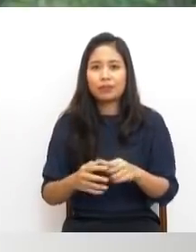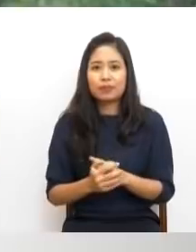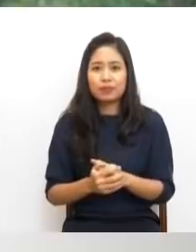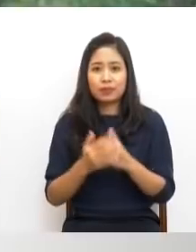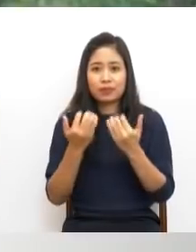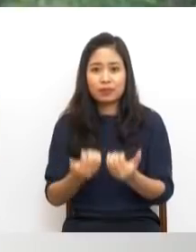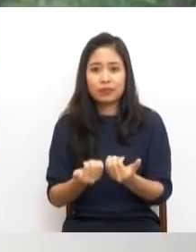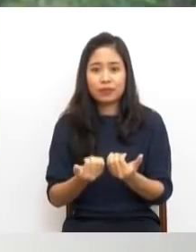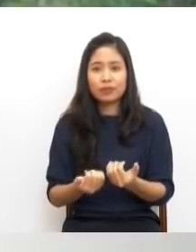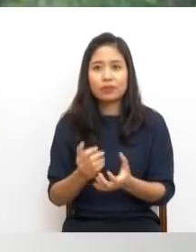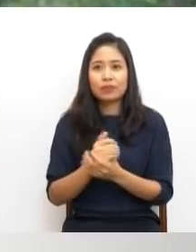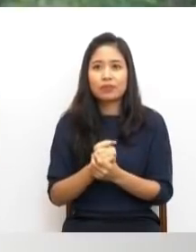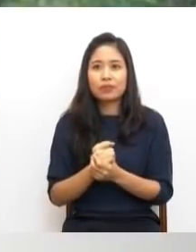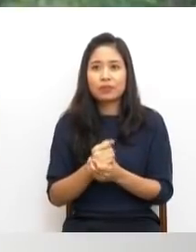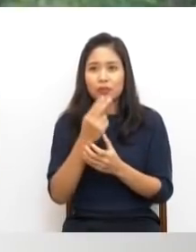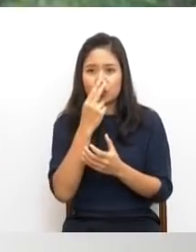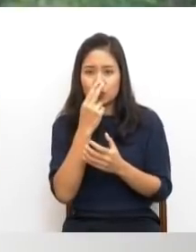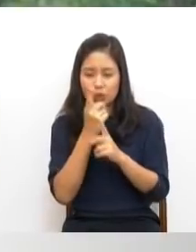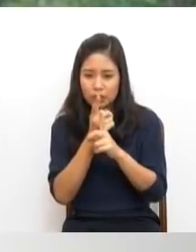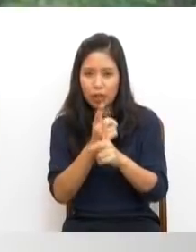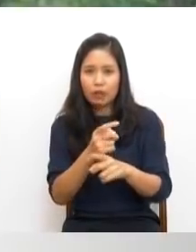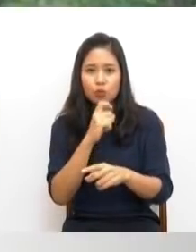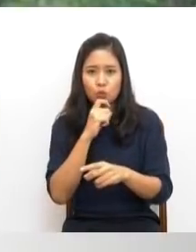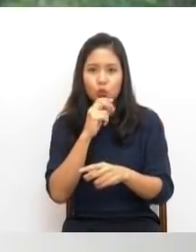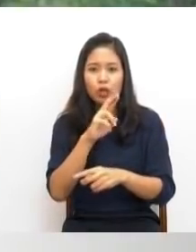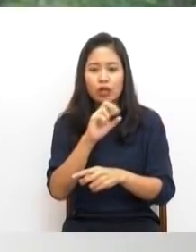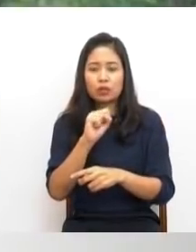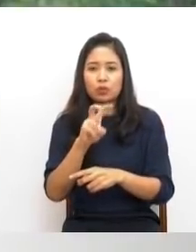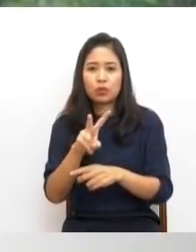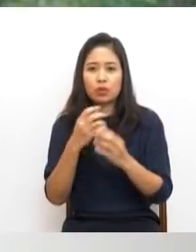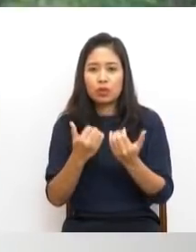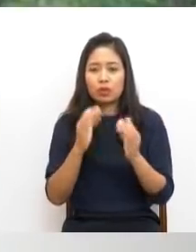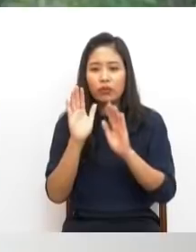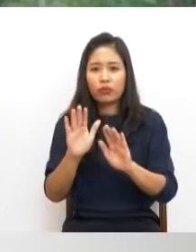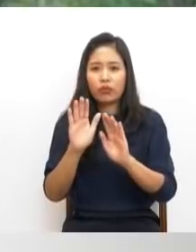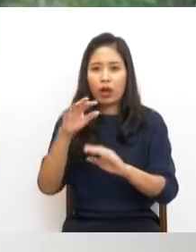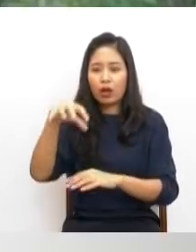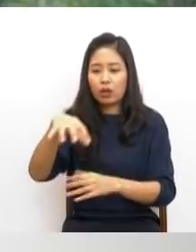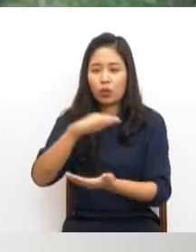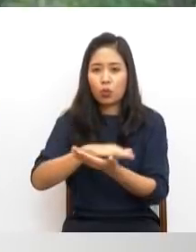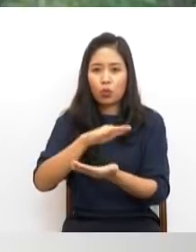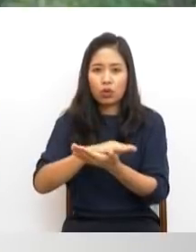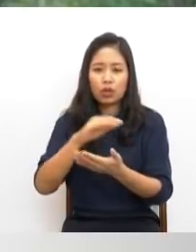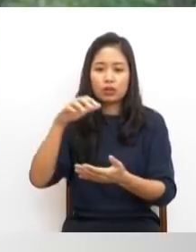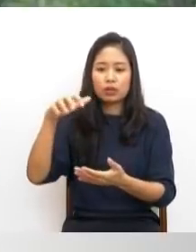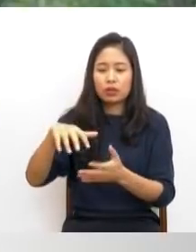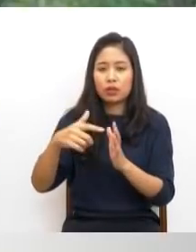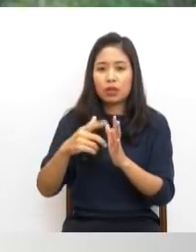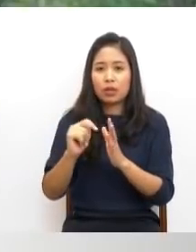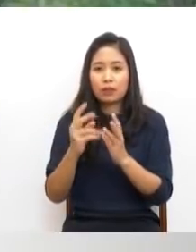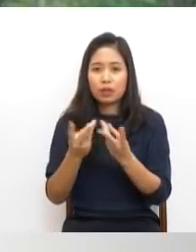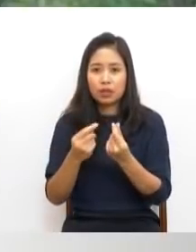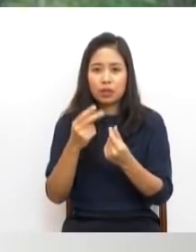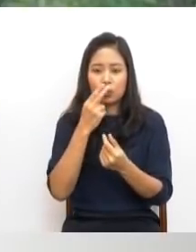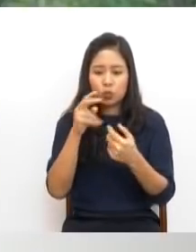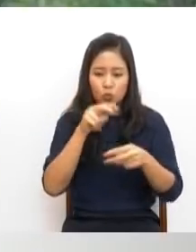งใช้มาตรการนี้อยู่นะคะเพราะฉะนั้นต้องฝากทางสถานศึกษานะคะทางเขตพื้นที่การศึกษาได้ช่วยกันย้ำสถานศึกษาในสังกัดของ